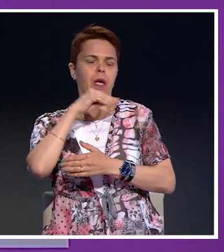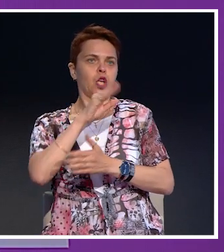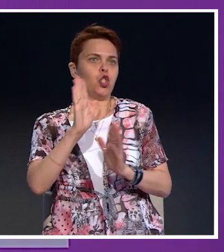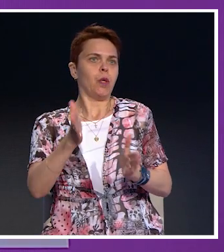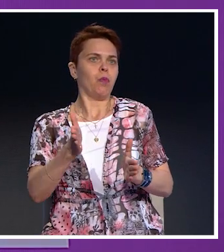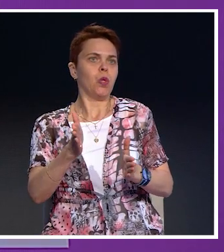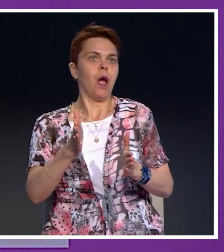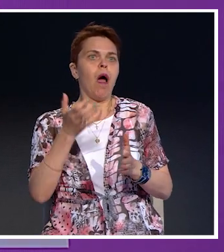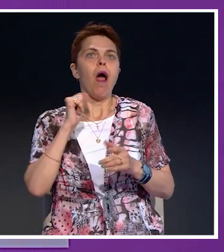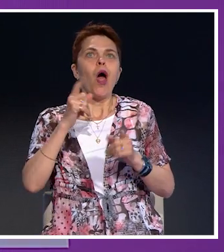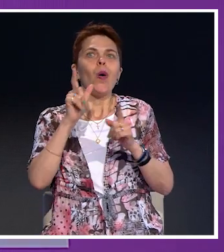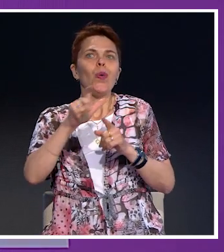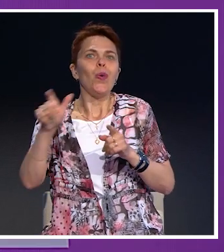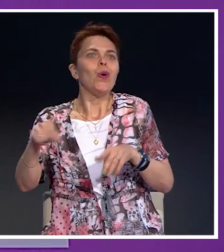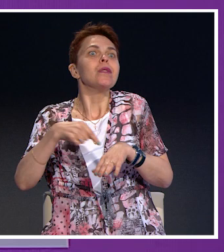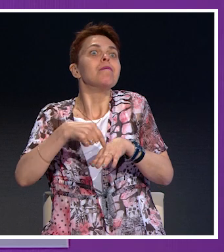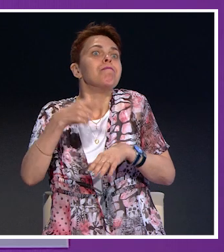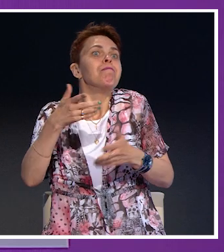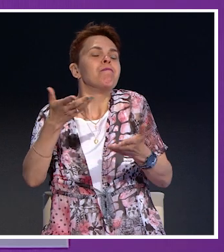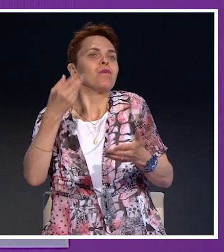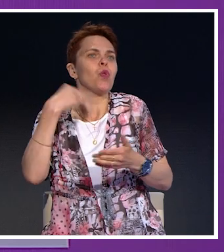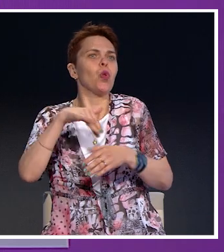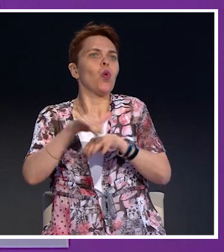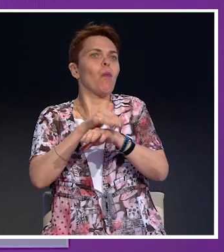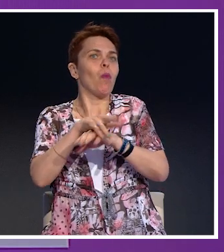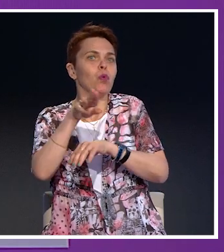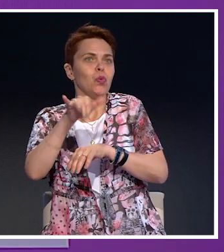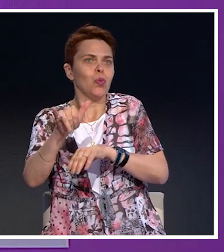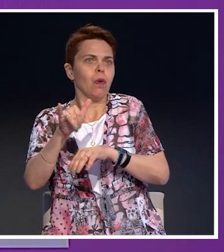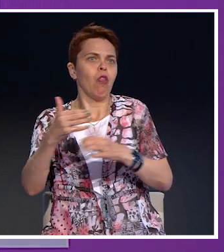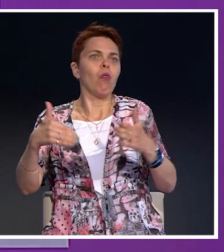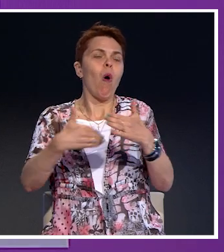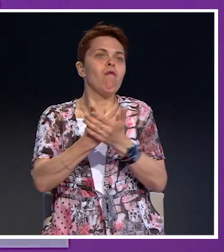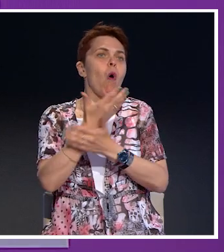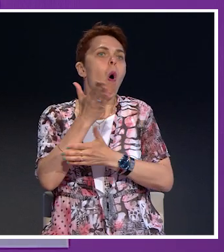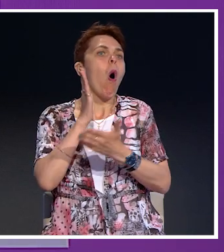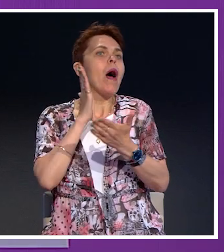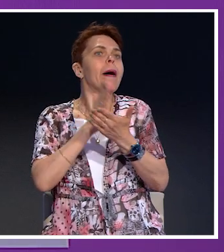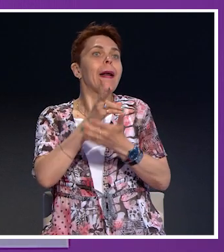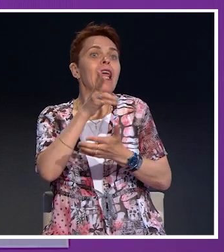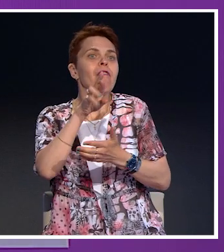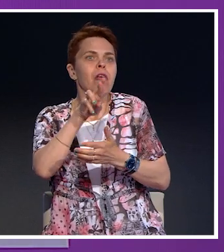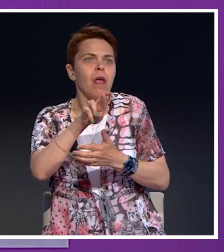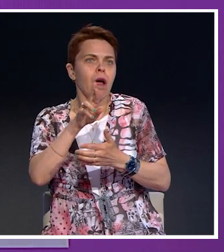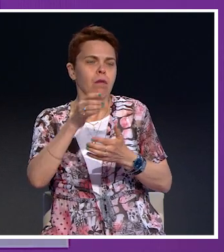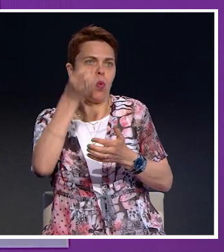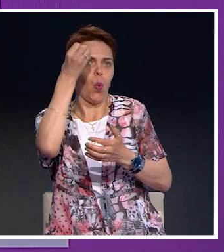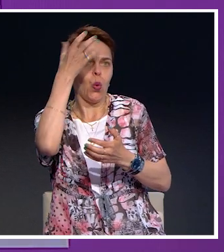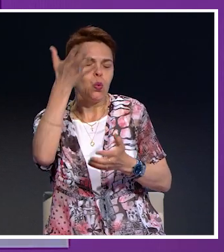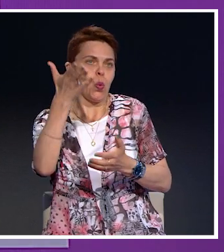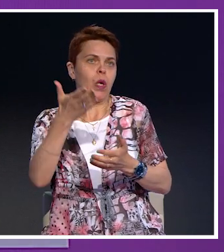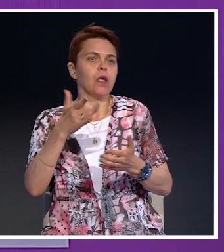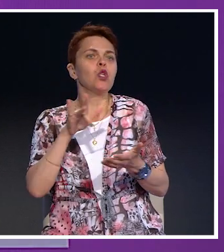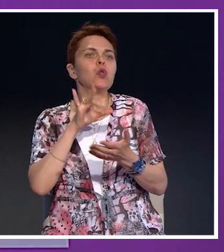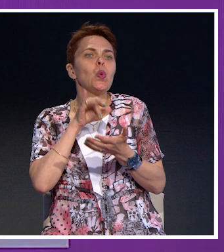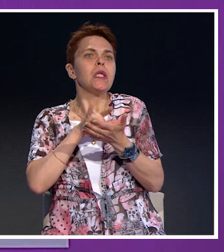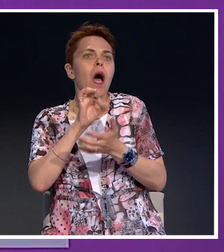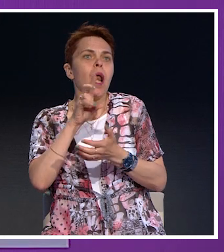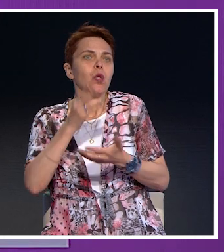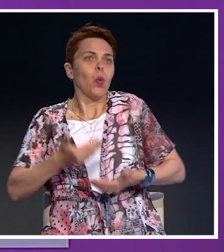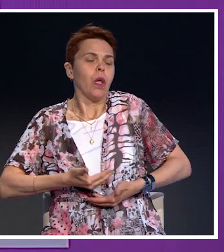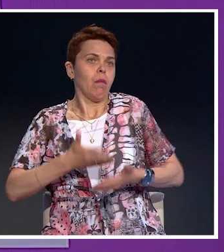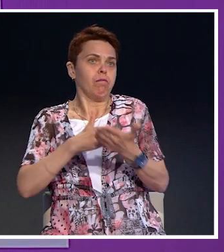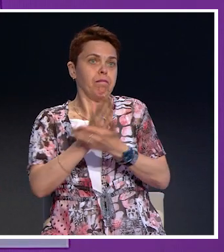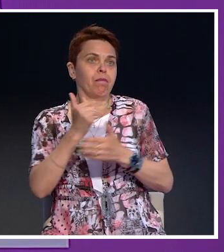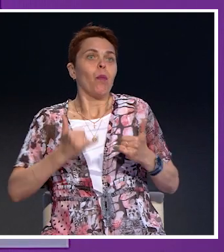політики. Люди очікували, звичайно, зростання добробуту, нового рівня політичної культури, соціальної